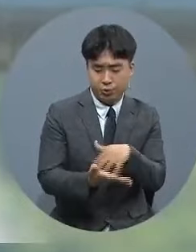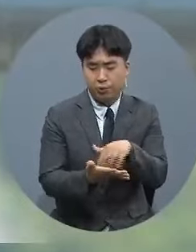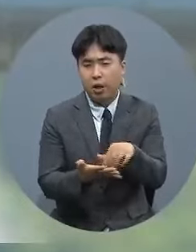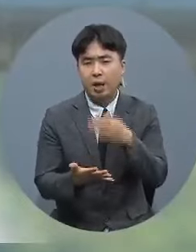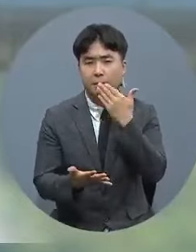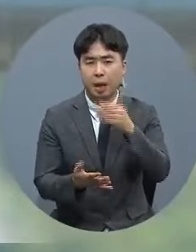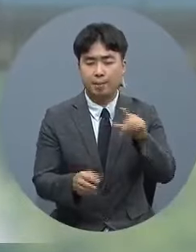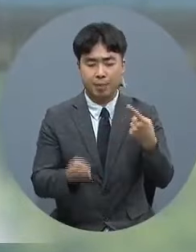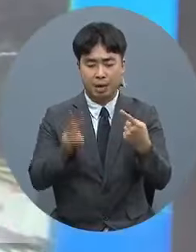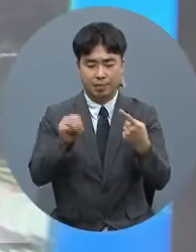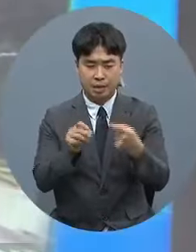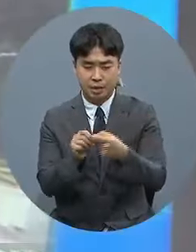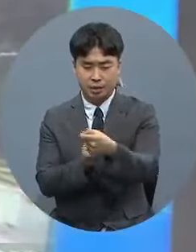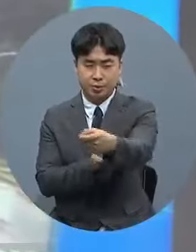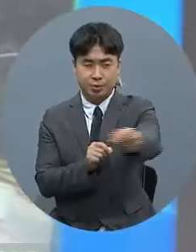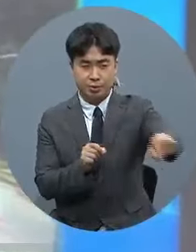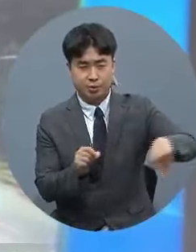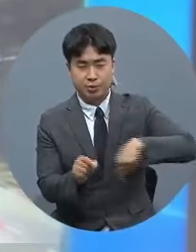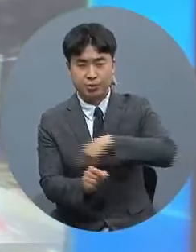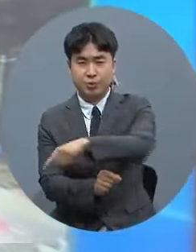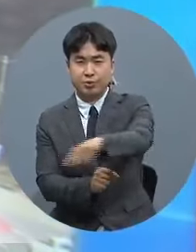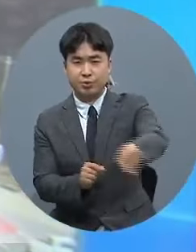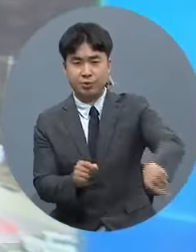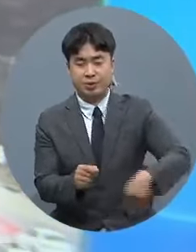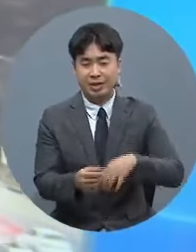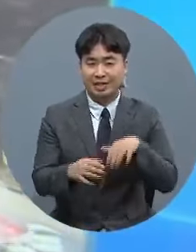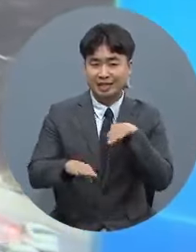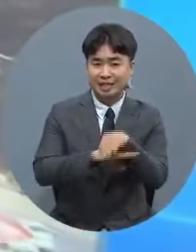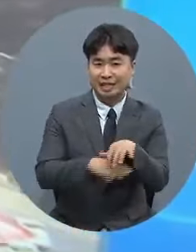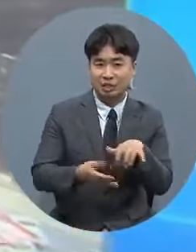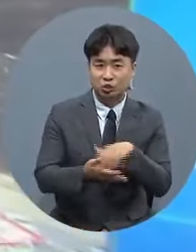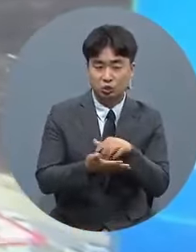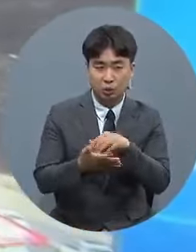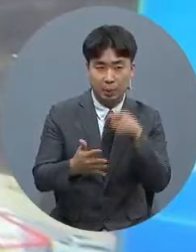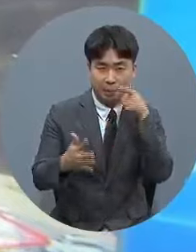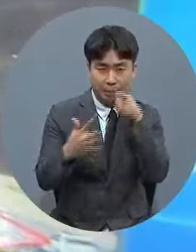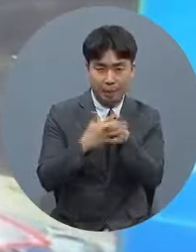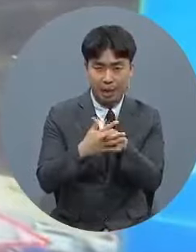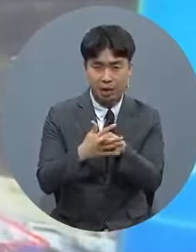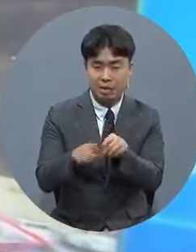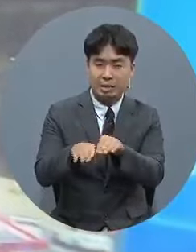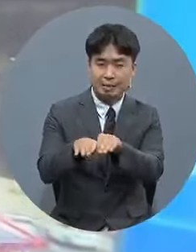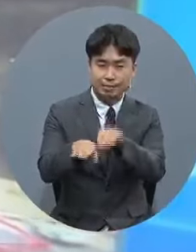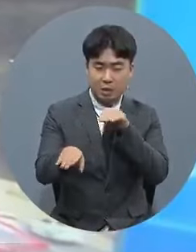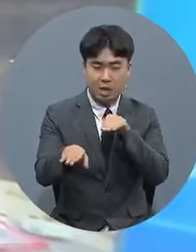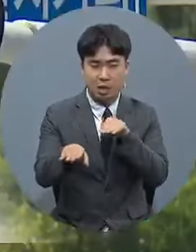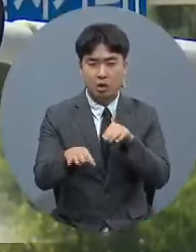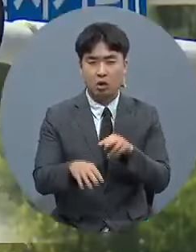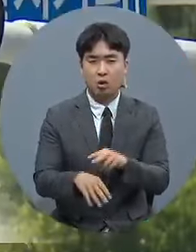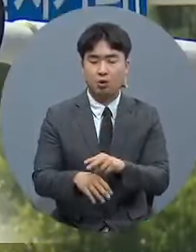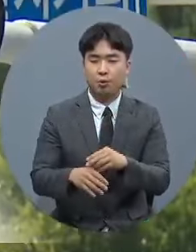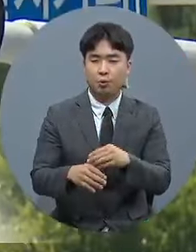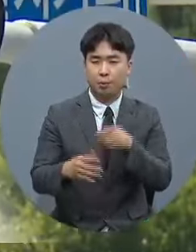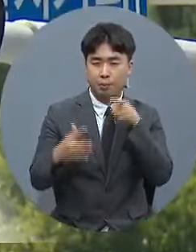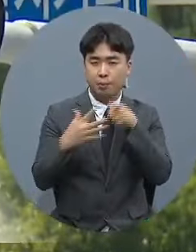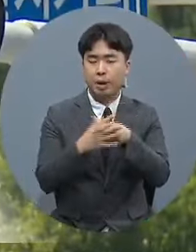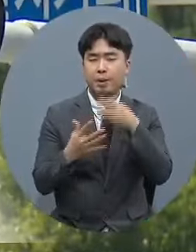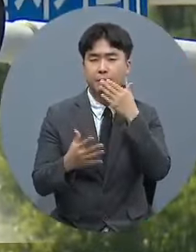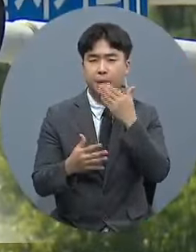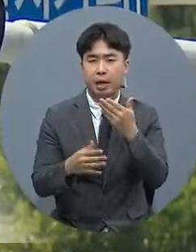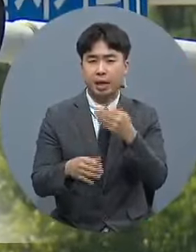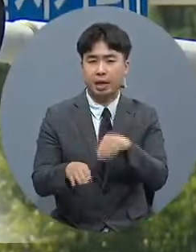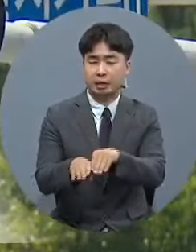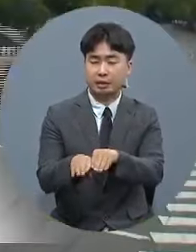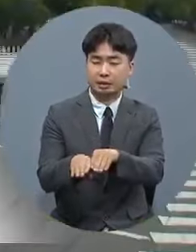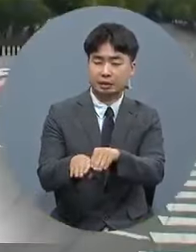교차로 100m 안으로 들어온 차량의 숫자를 파악하고 어느 방향에 차가 가장 밀려 있는지 계산합니다. 그리고